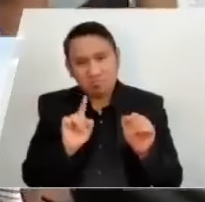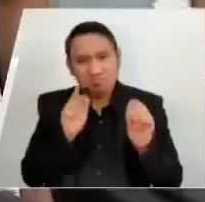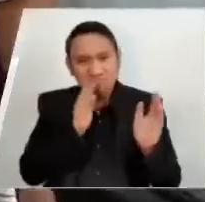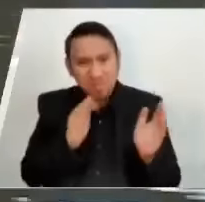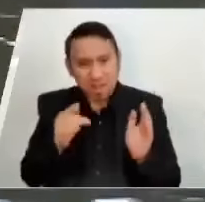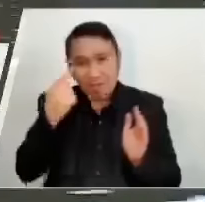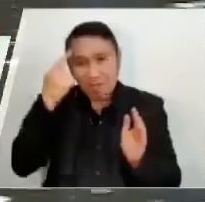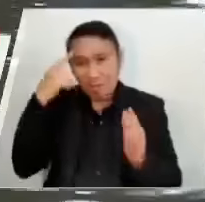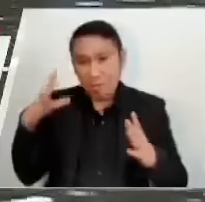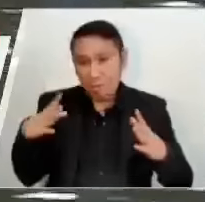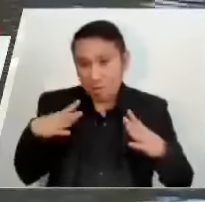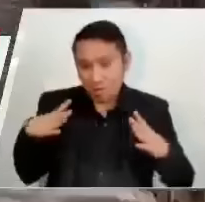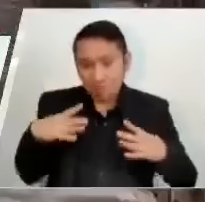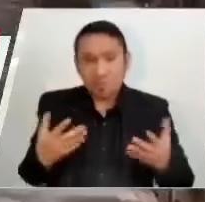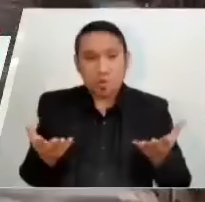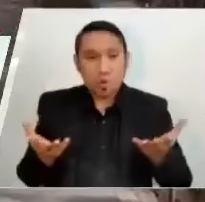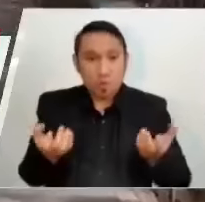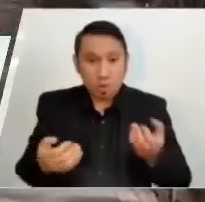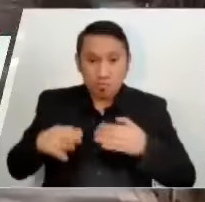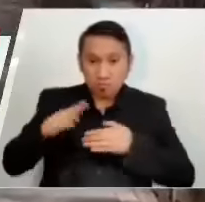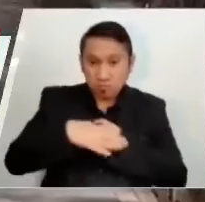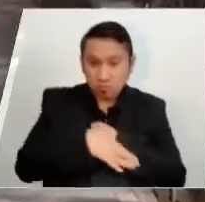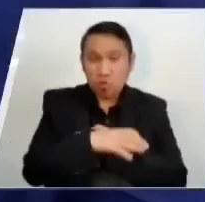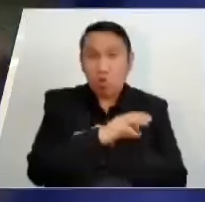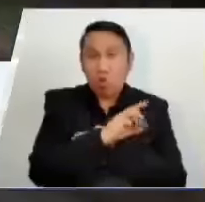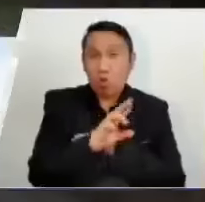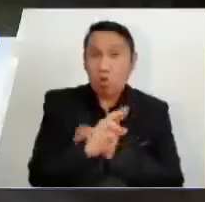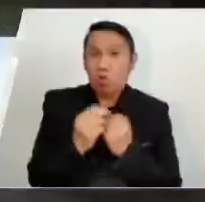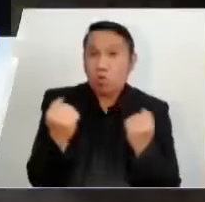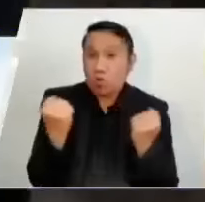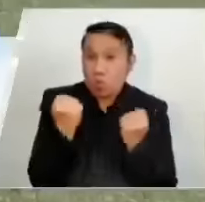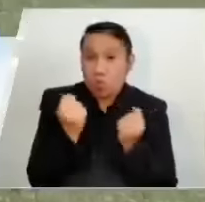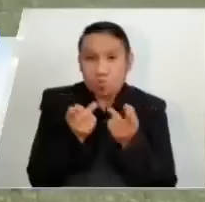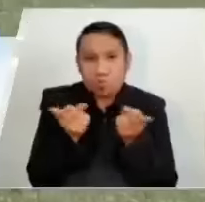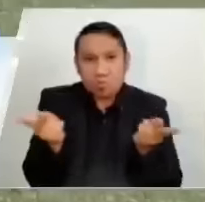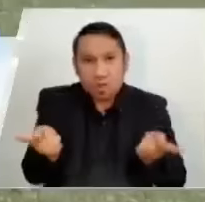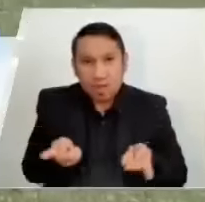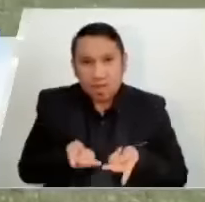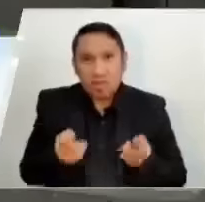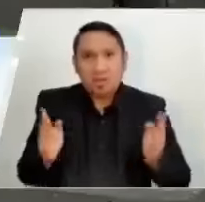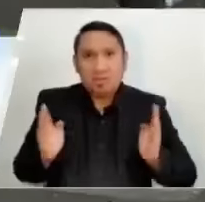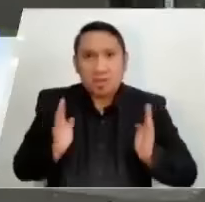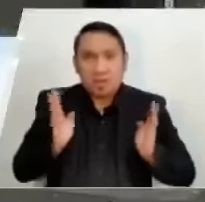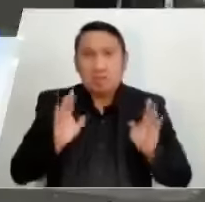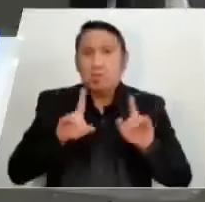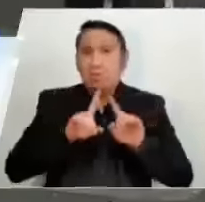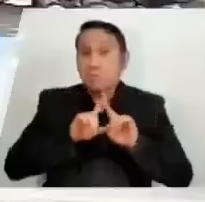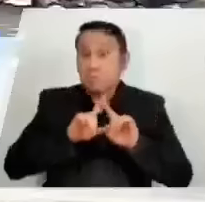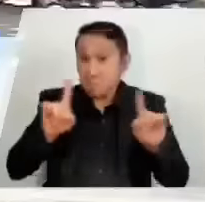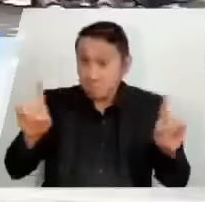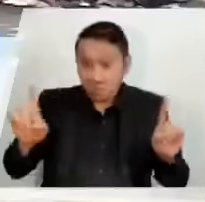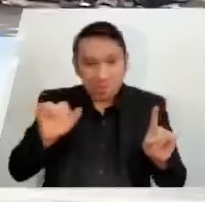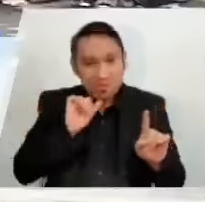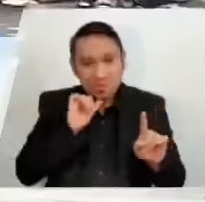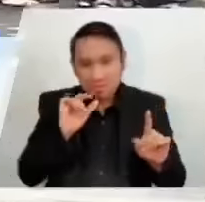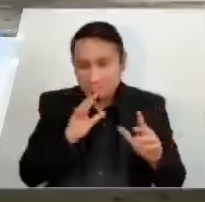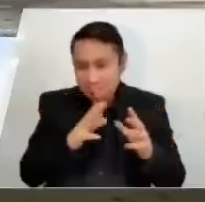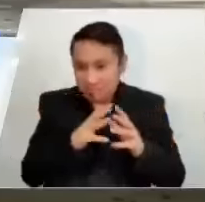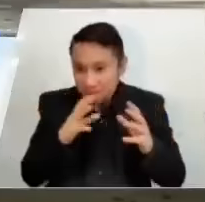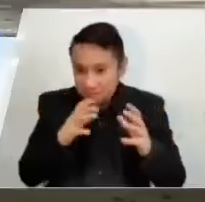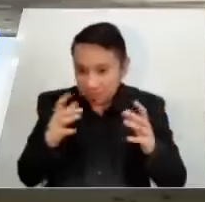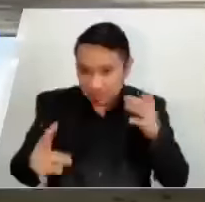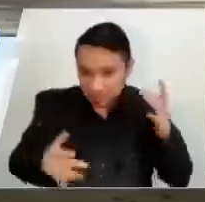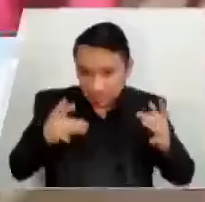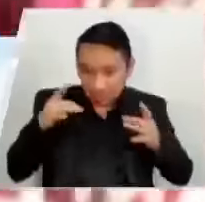Beach! Malamig na lugar, like Baguio. Pero huwag masyadong magpadala sa sobrang excitement. Dahil sa ganitong panahon